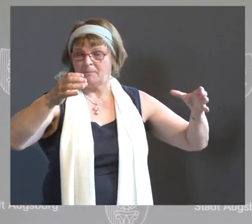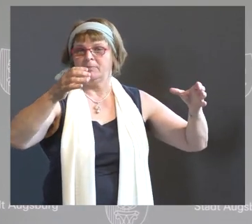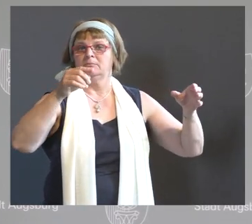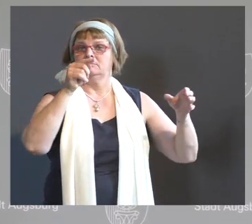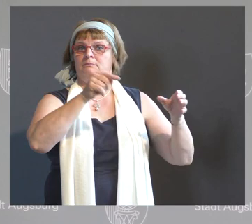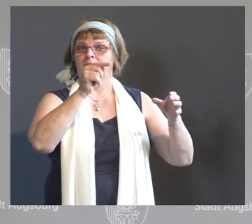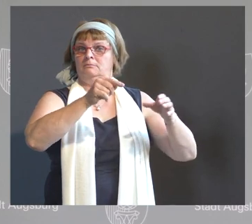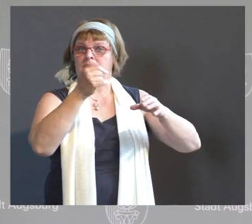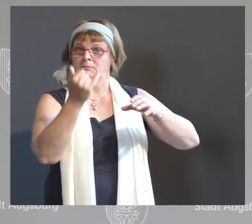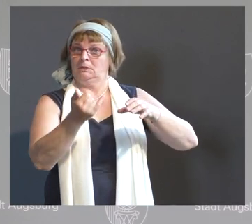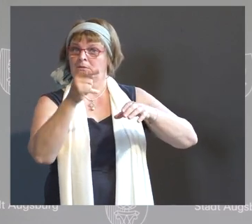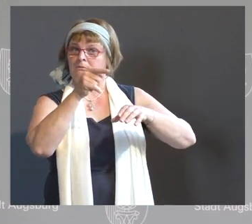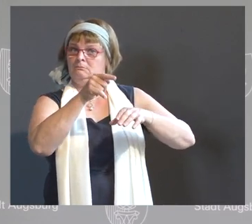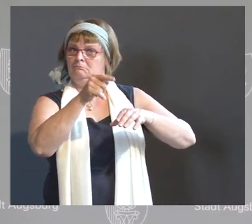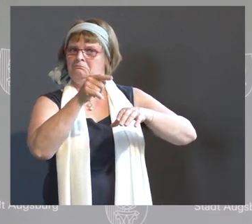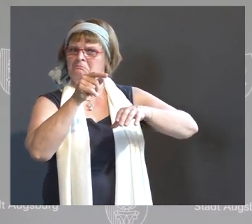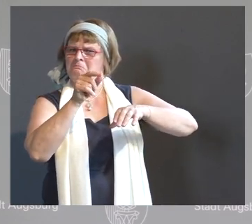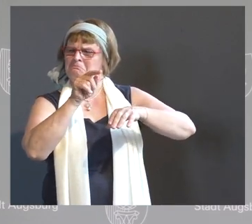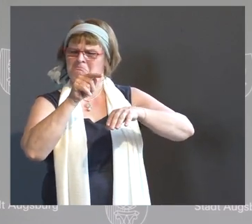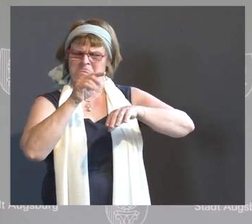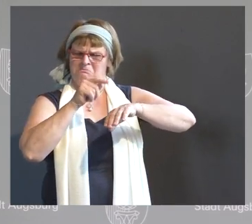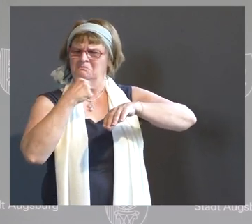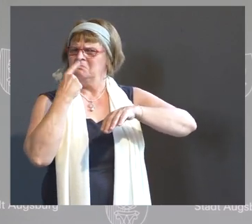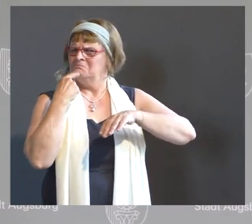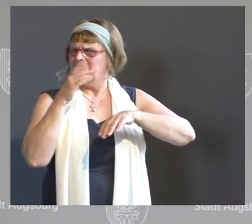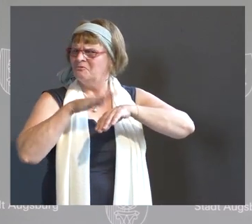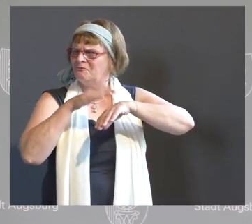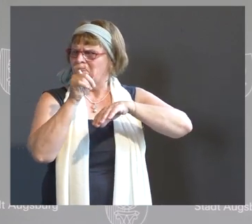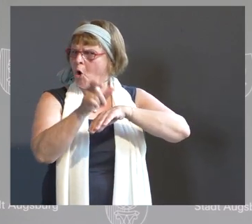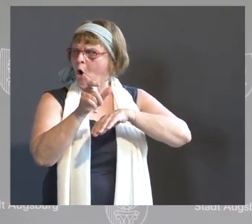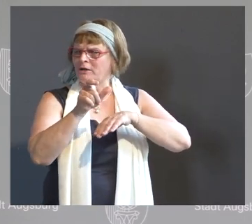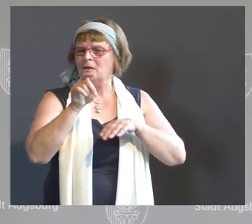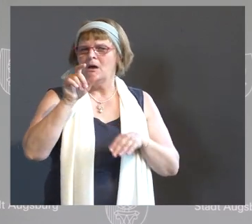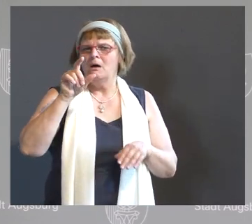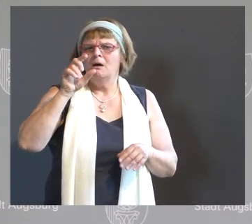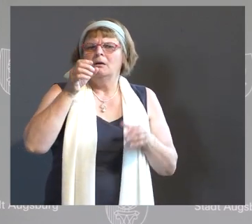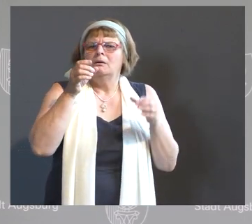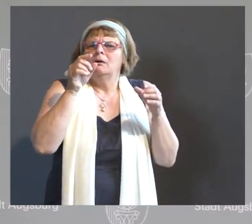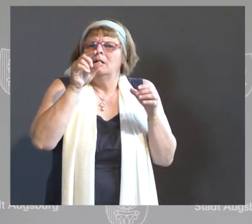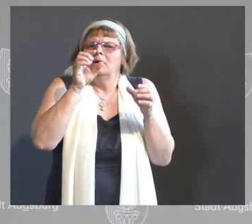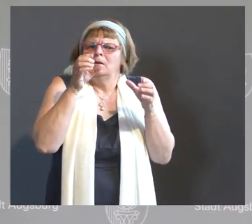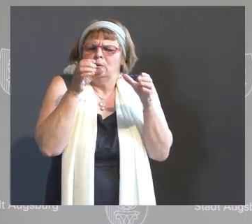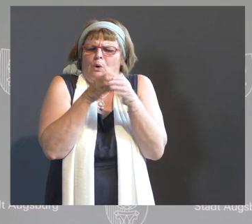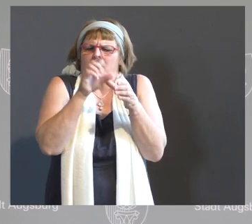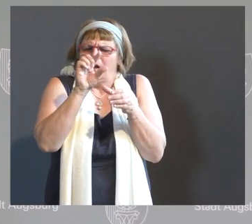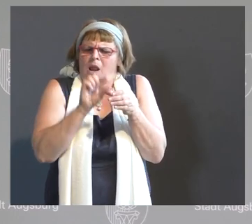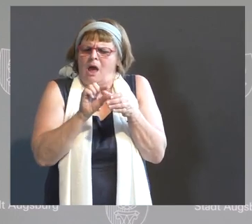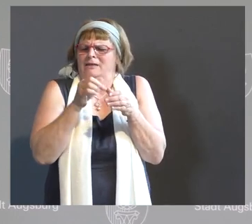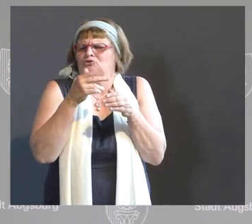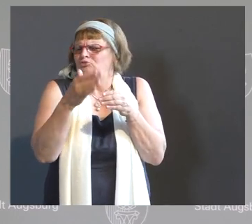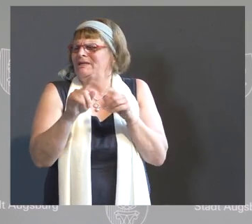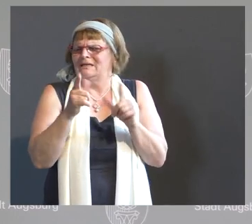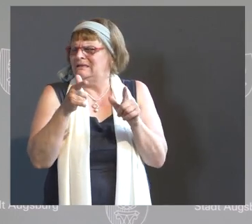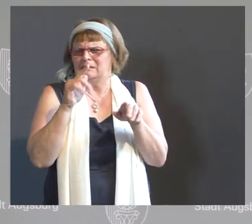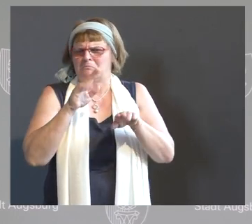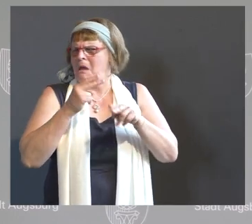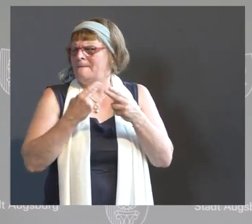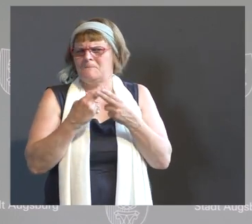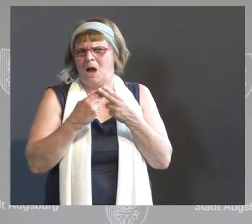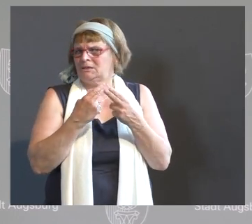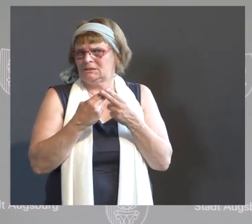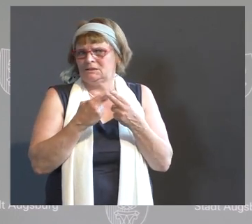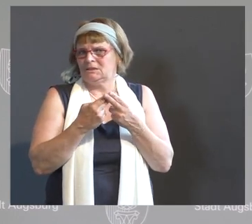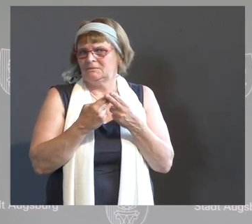nochmal erklärungsbedürftig, wenn man sich die Menge anschaut an Menschen, die sich dann der Aufforderung